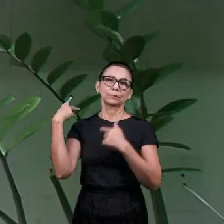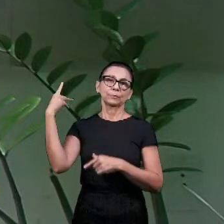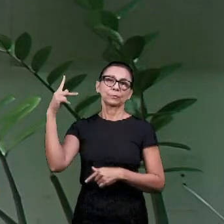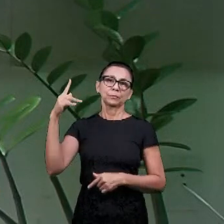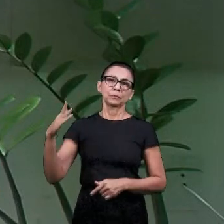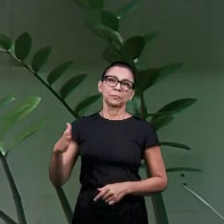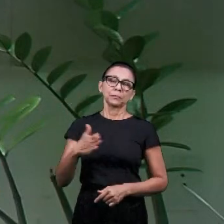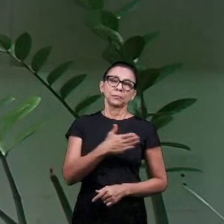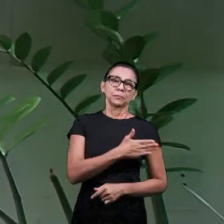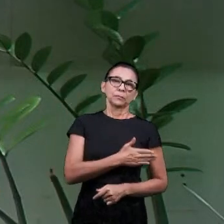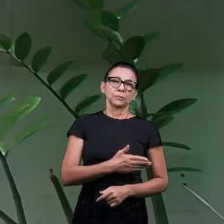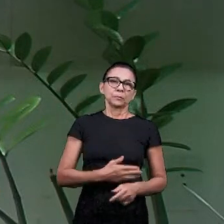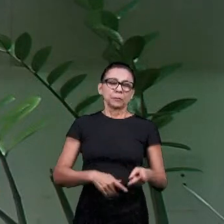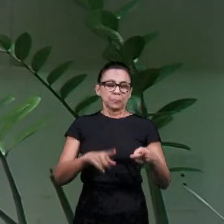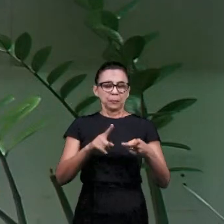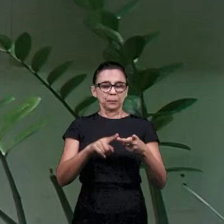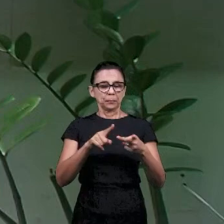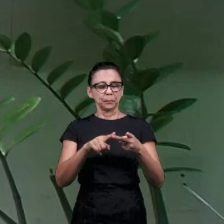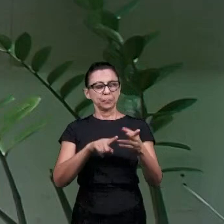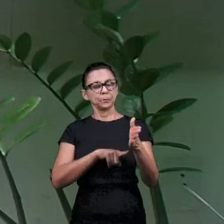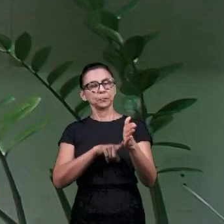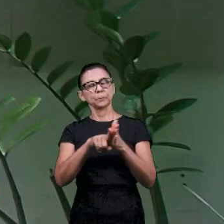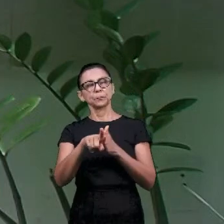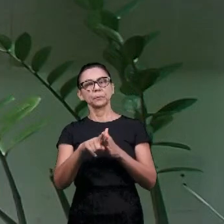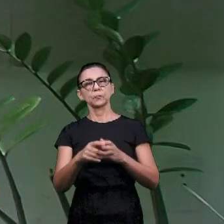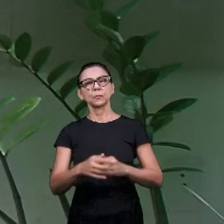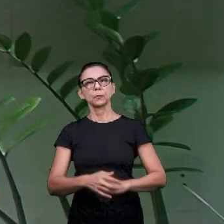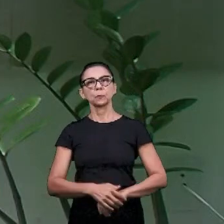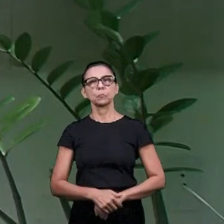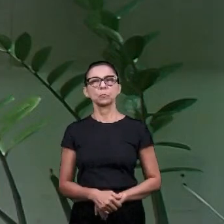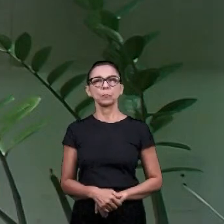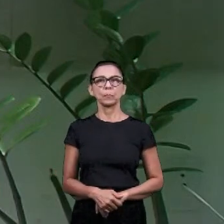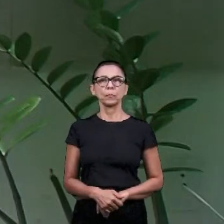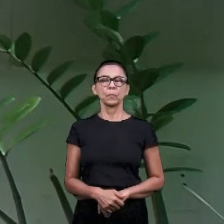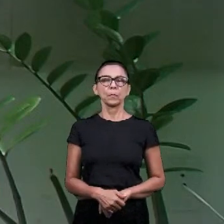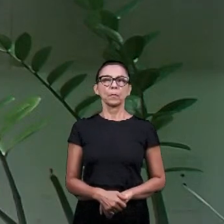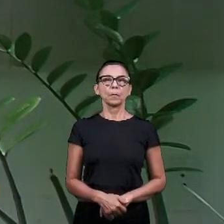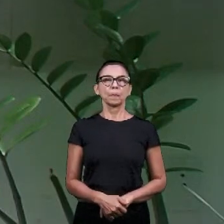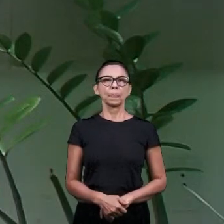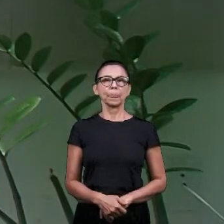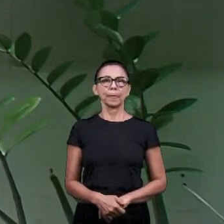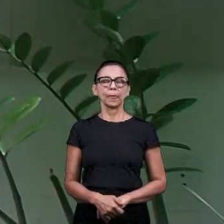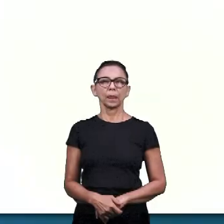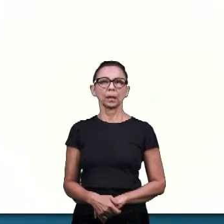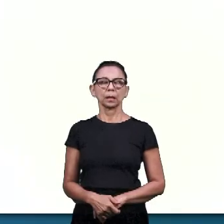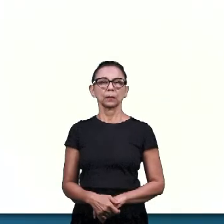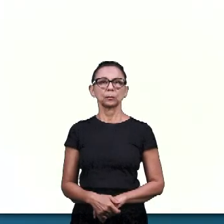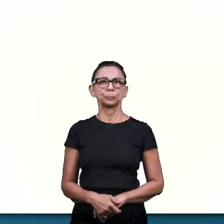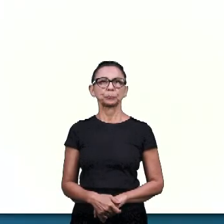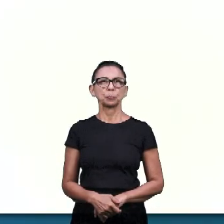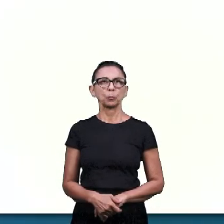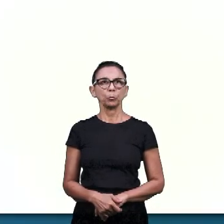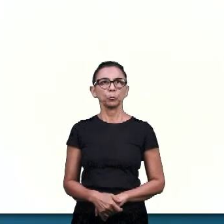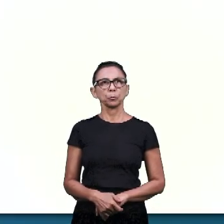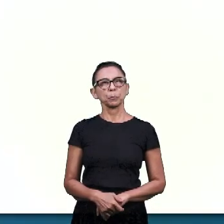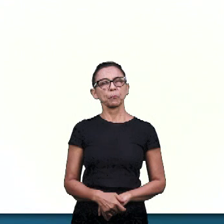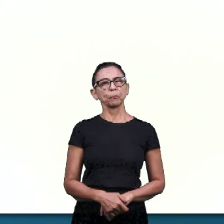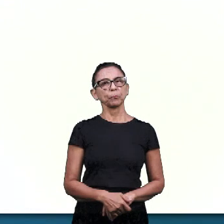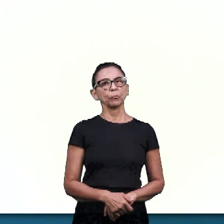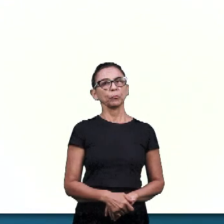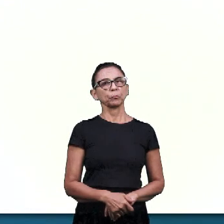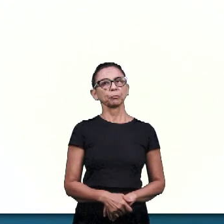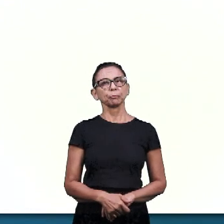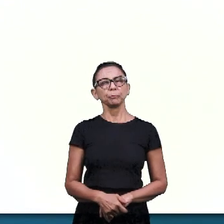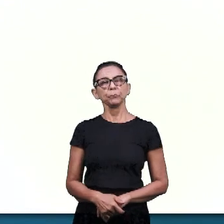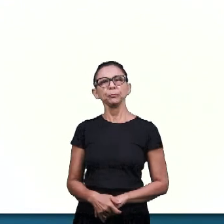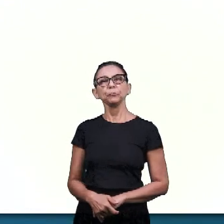deuxième question, nous allons voir, je vais m'arrêter un peu ici pour finir, qui dit, la